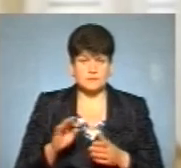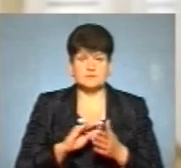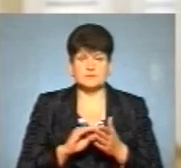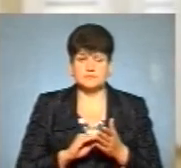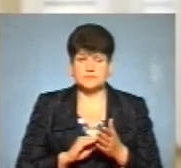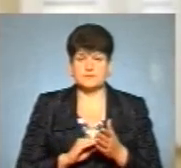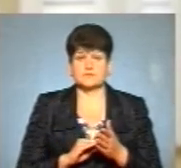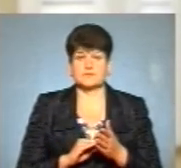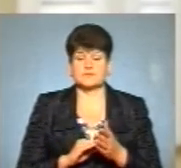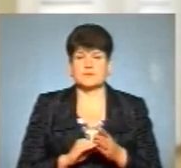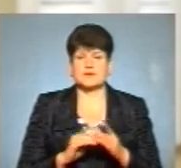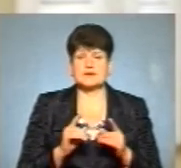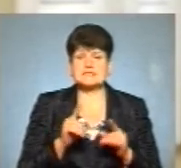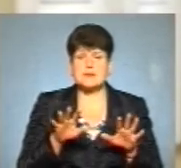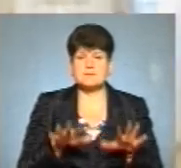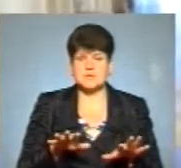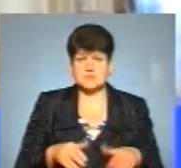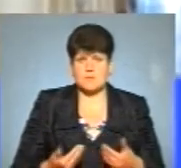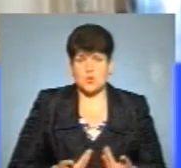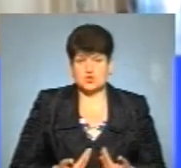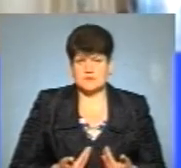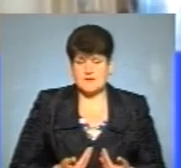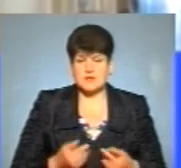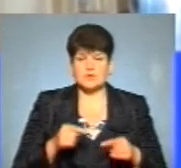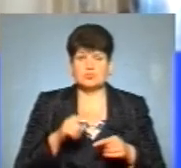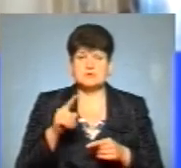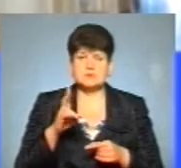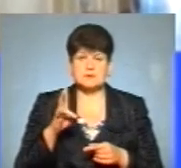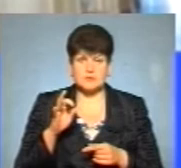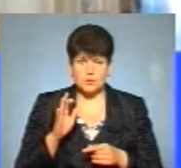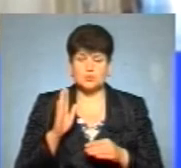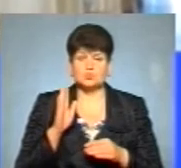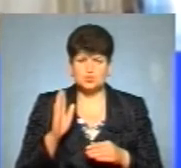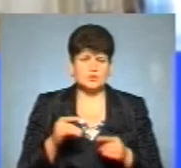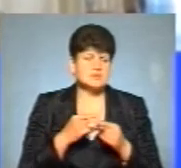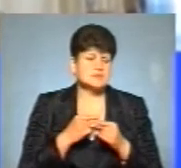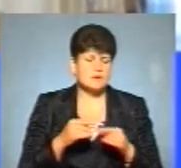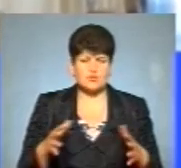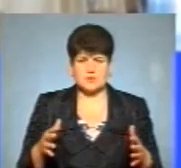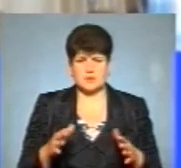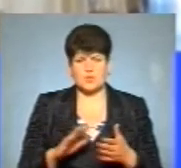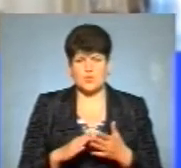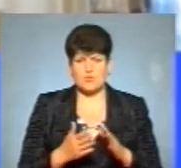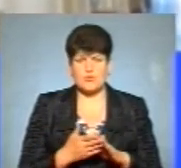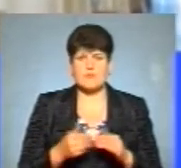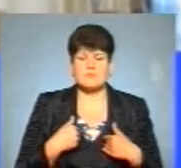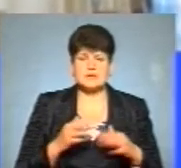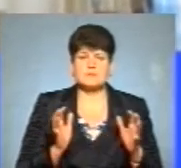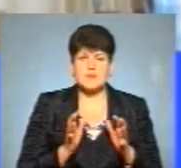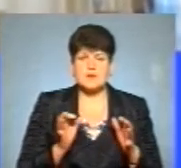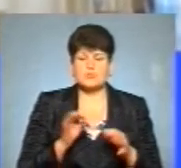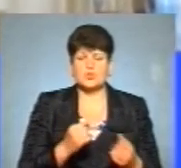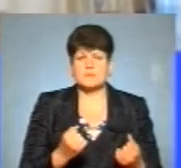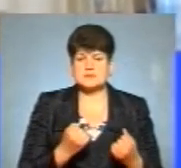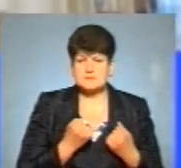складають переважно за місцем проживання. Тому ЗНО відбудеться за будь-яких умов. Ми дбаємо про